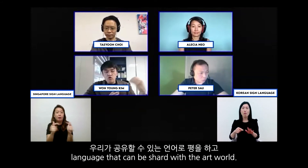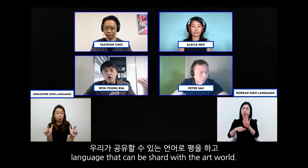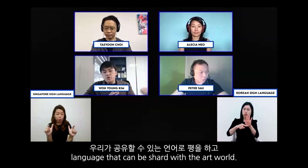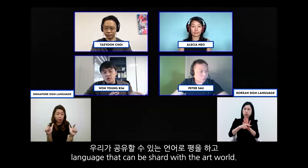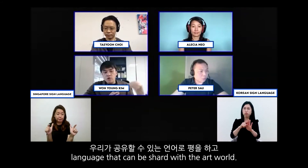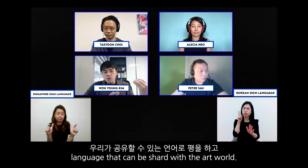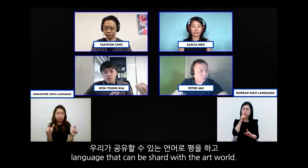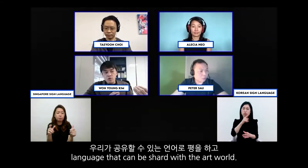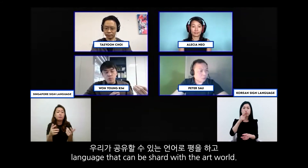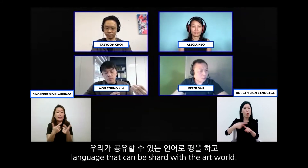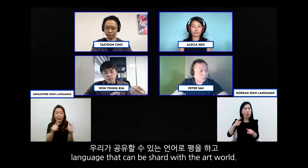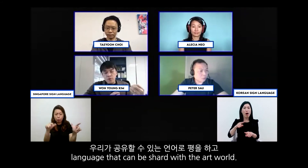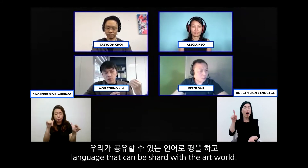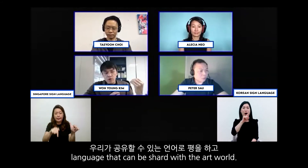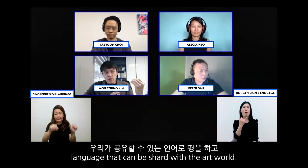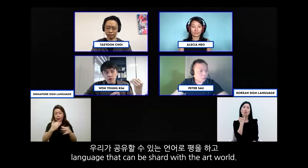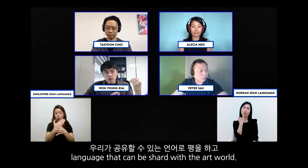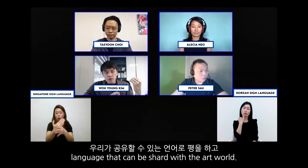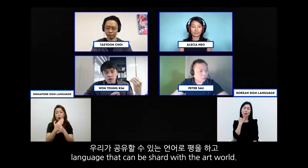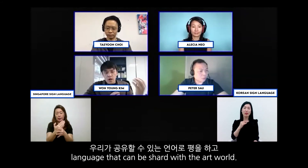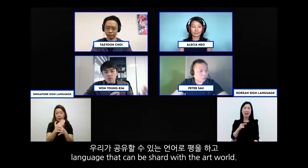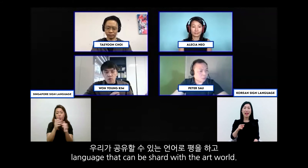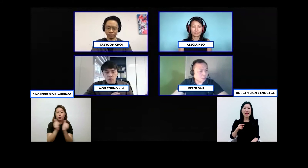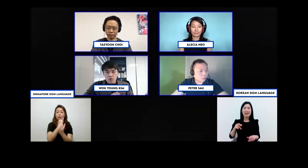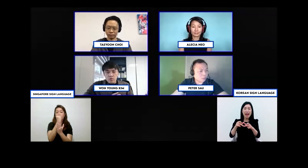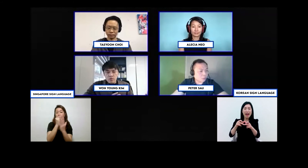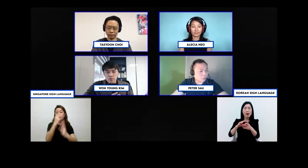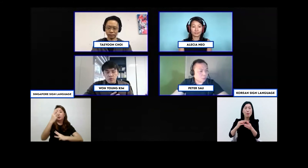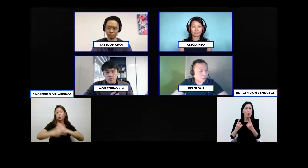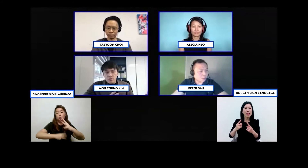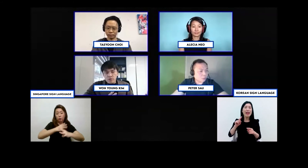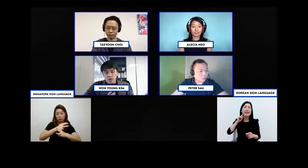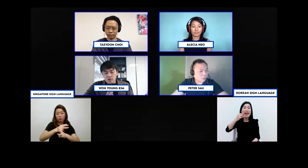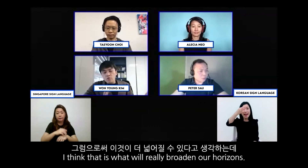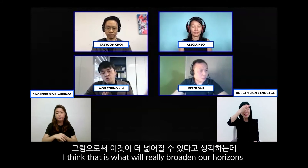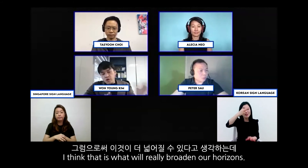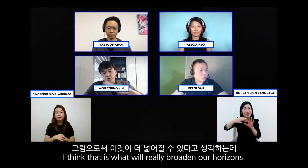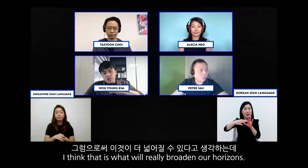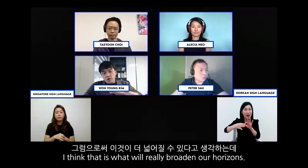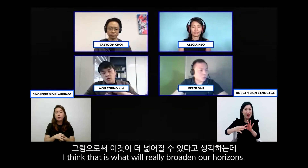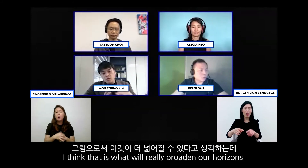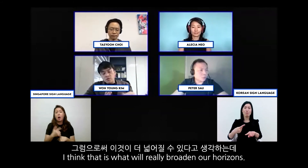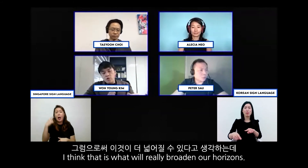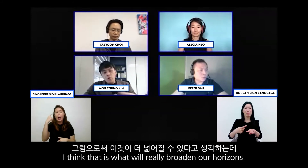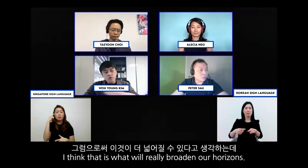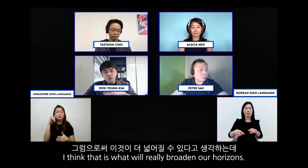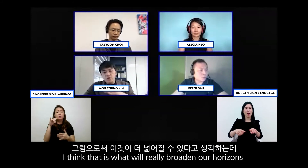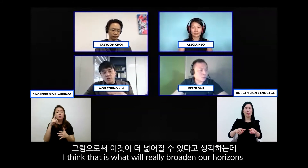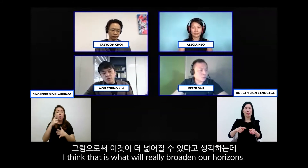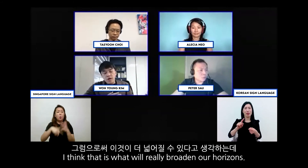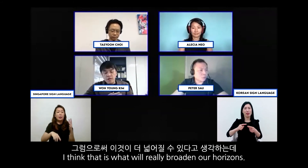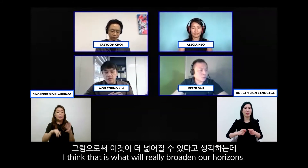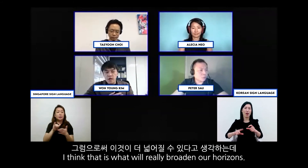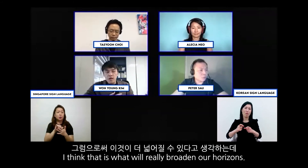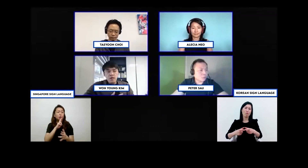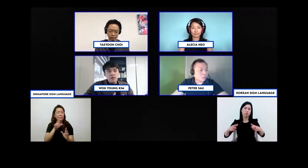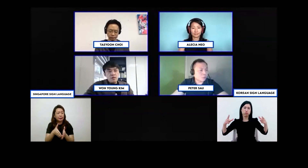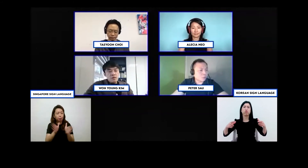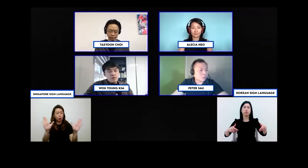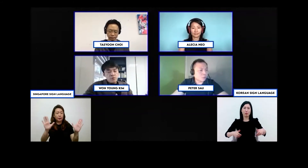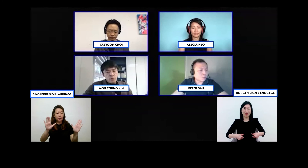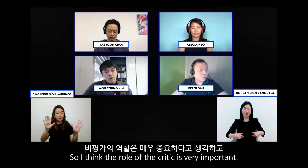우리가 공유할 수 있는 언어로 평을 하고 그럼으로써 이것이 더 넓어질 수 있다고